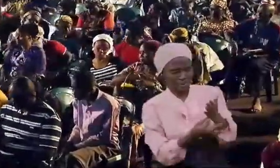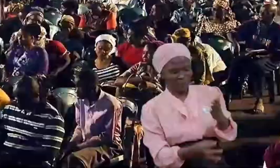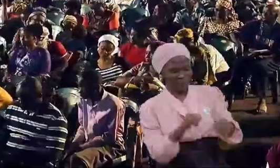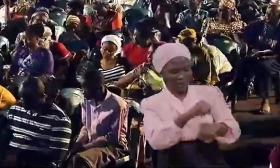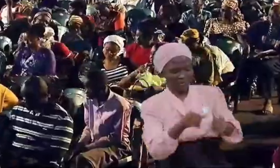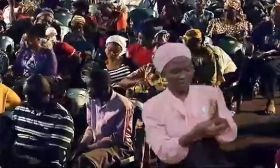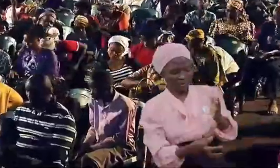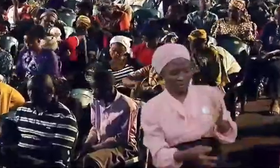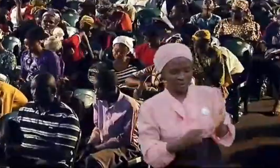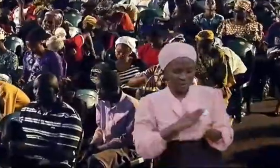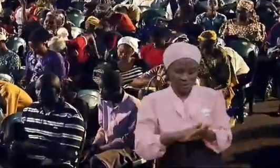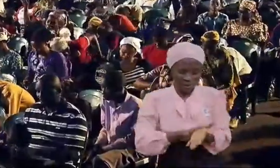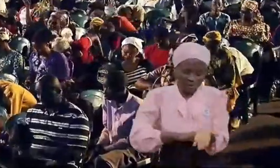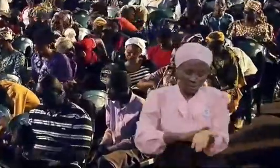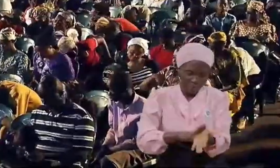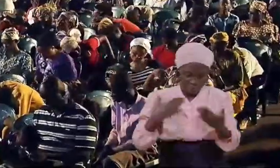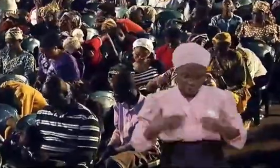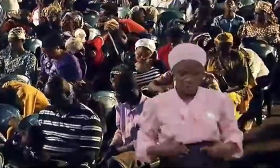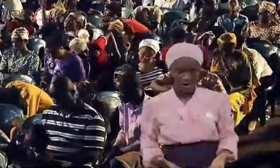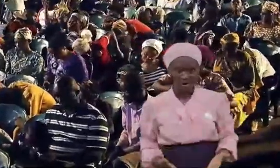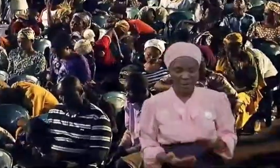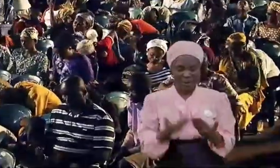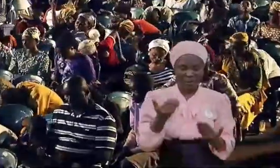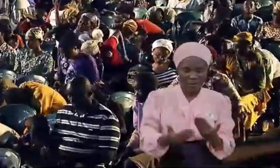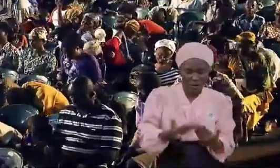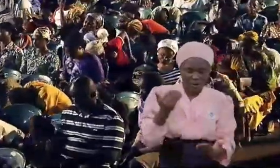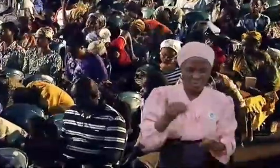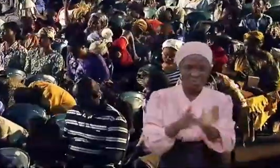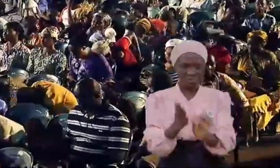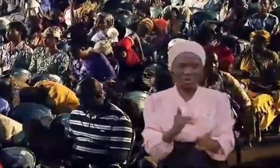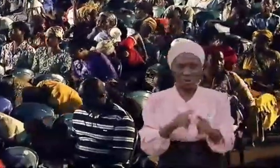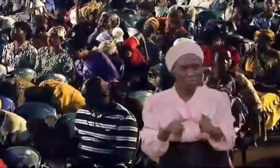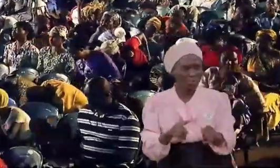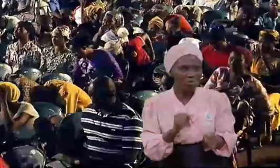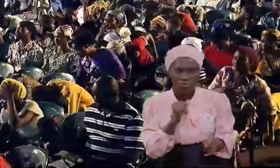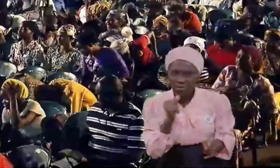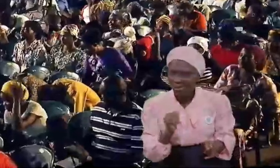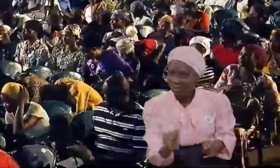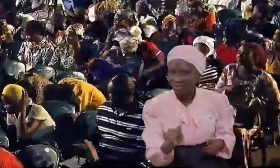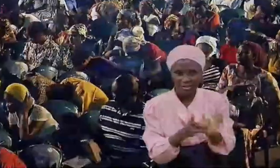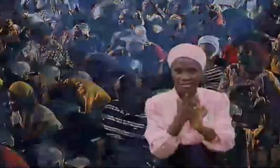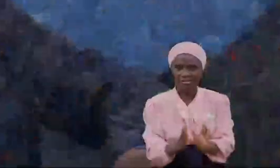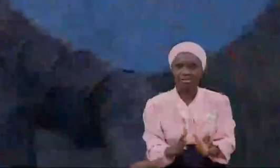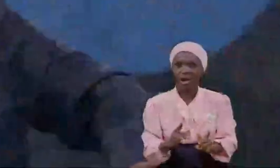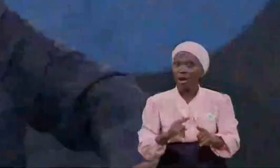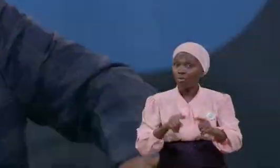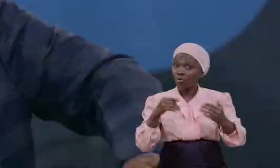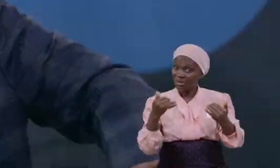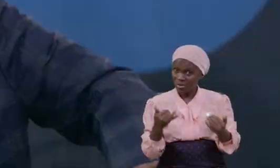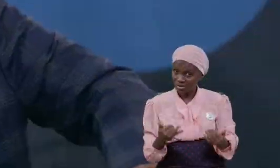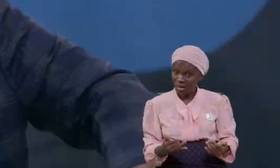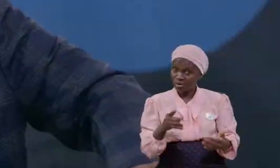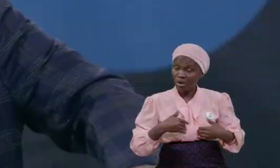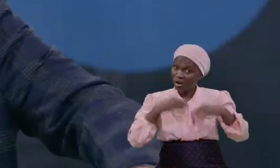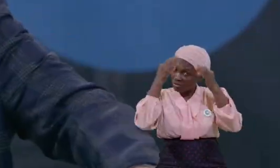presque chrétien, tu dois te repentir de tes péchés. Tu dois croire au Seigneur Jésus-Christ pour qu'il te